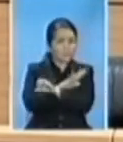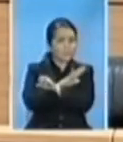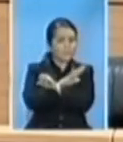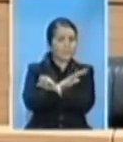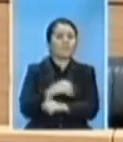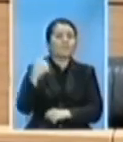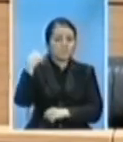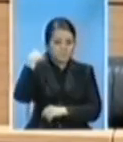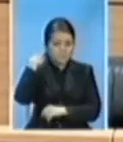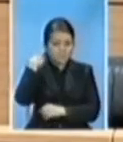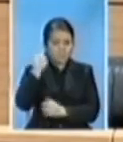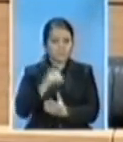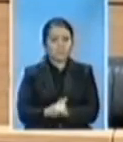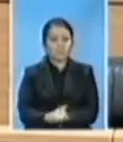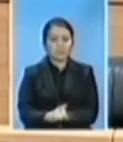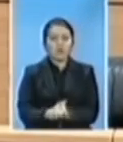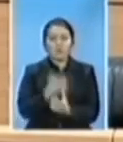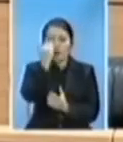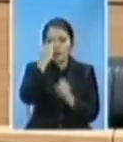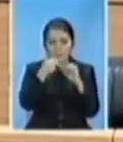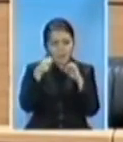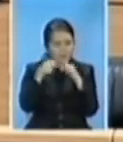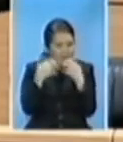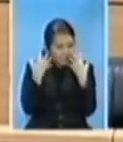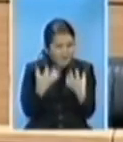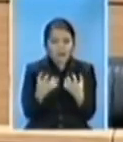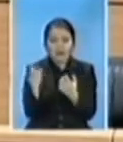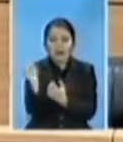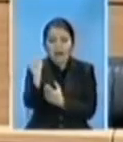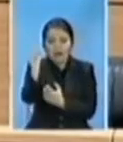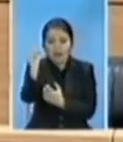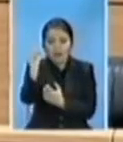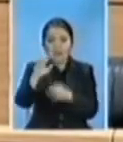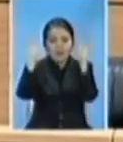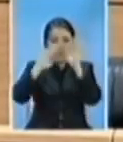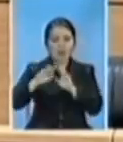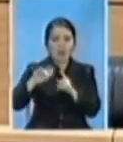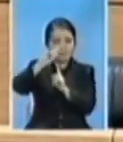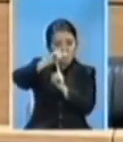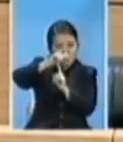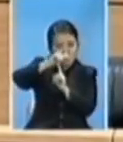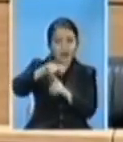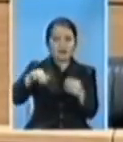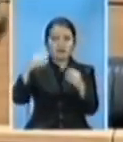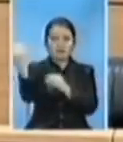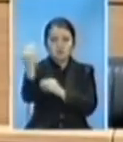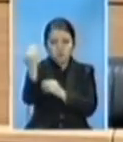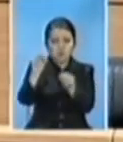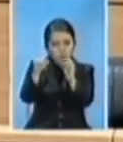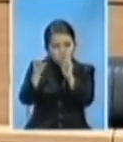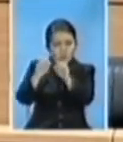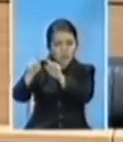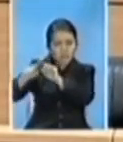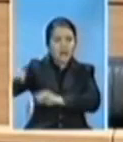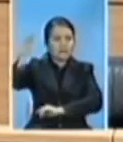เขียนกฎหมายกันไว้หมดเพราะปัญหาใหญ่คือคลื่นการสื่อสารที่เป็นทรัพย์สินมหาศาลของประเทศอยู่ใน